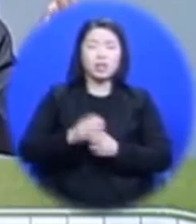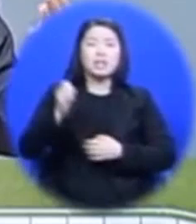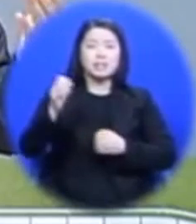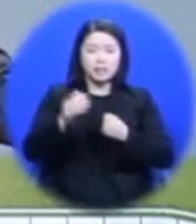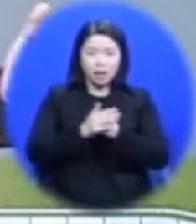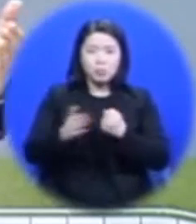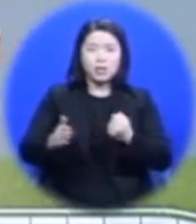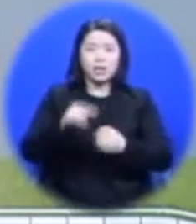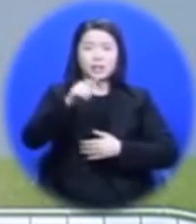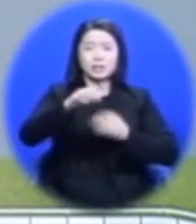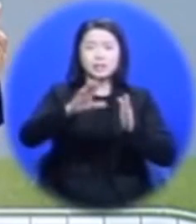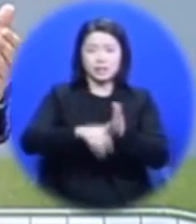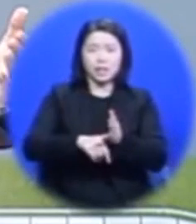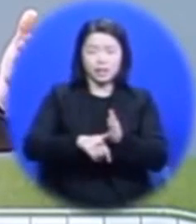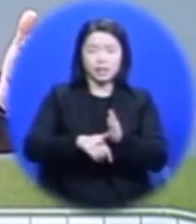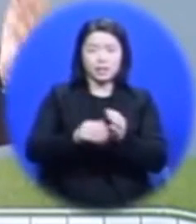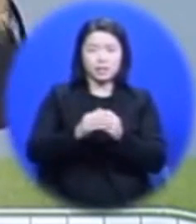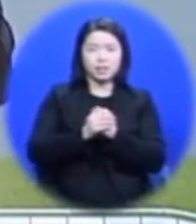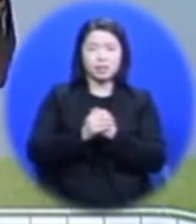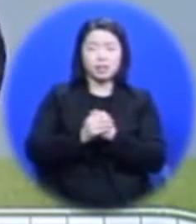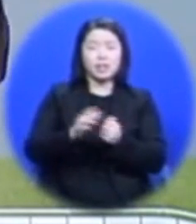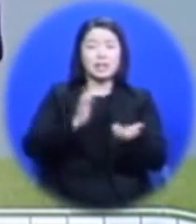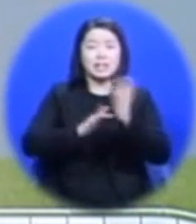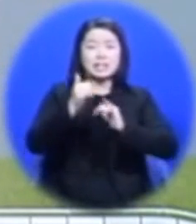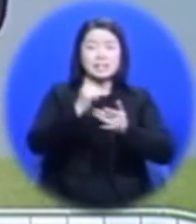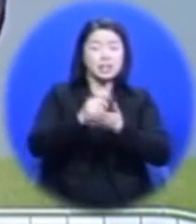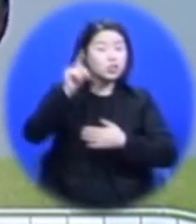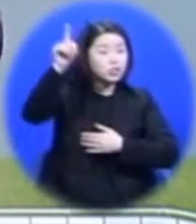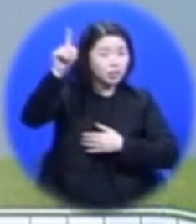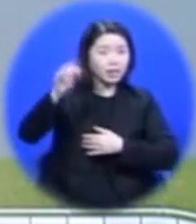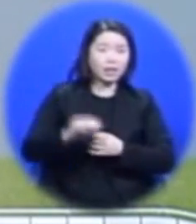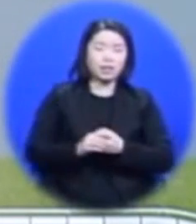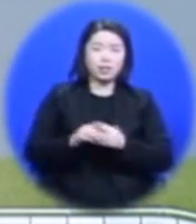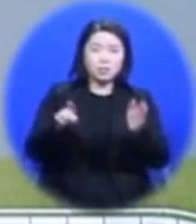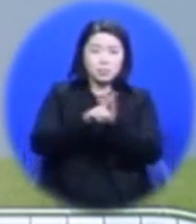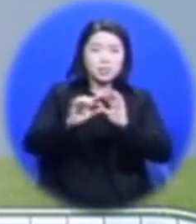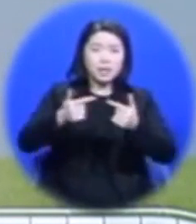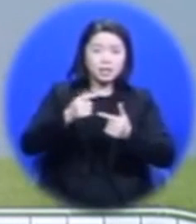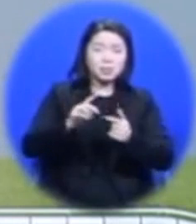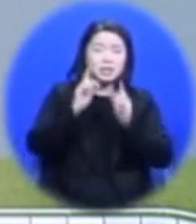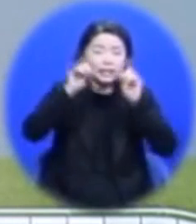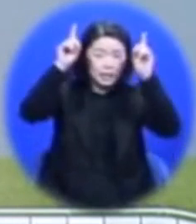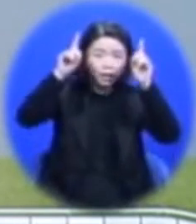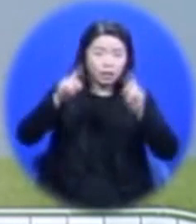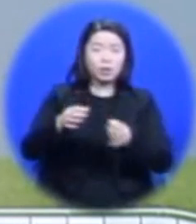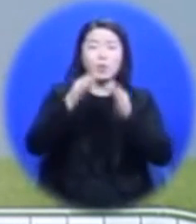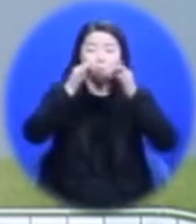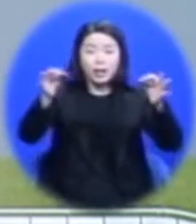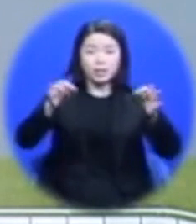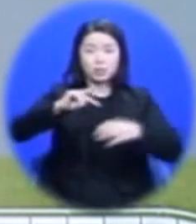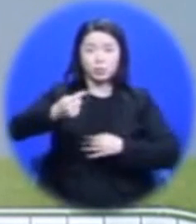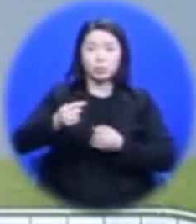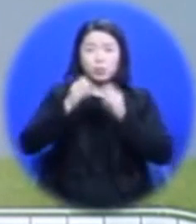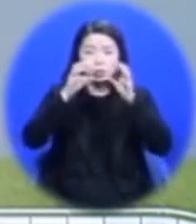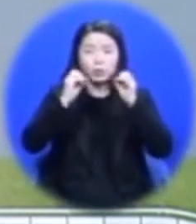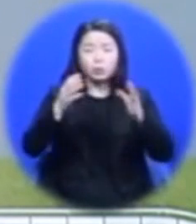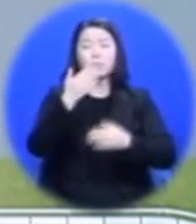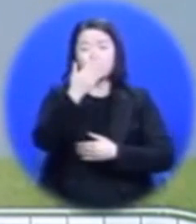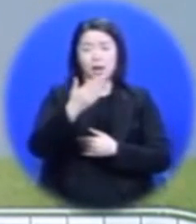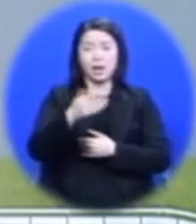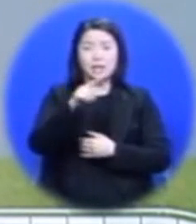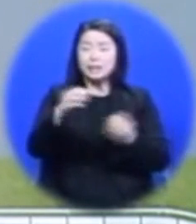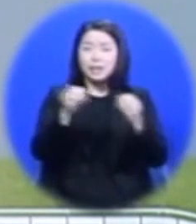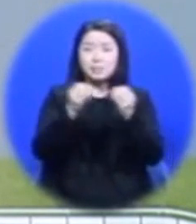그랬기 때문에 그때 당시에는 예수 천당 불신 지옥 이렇게 외쳐도 전도가 됐어요. 그게